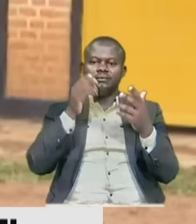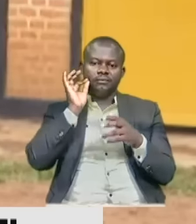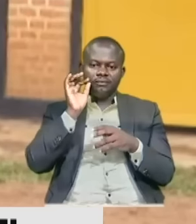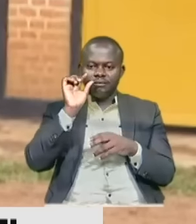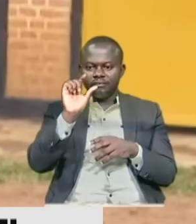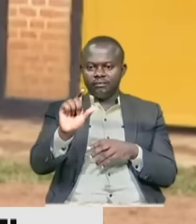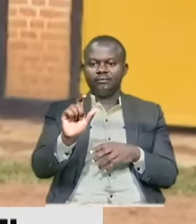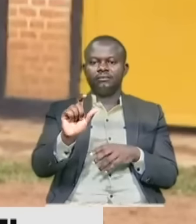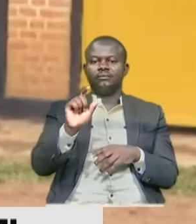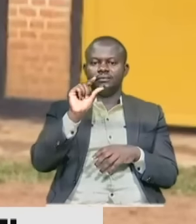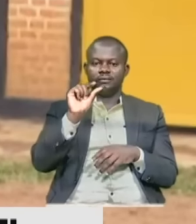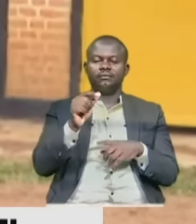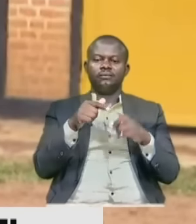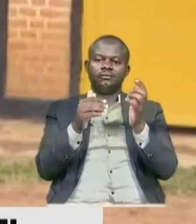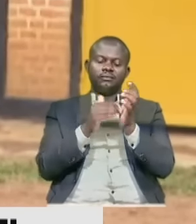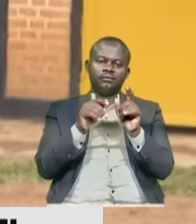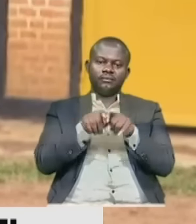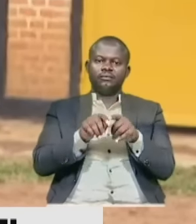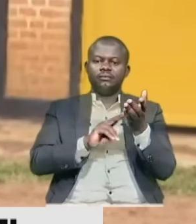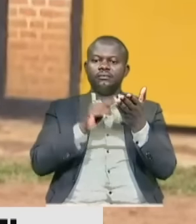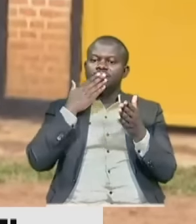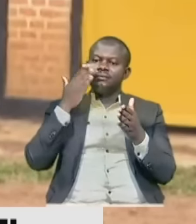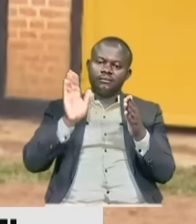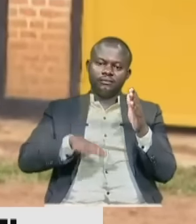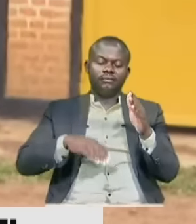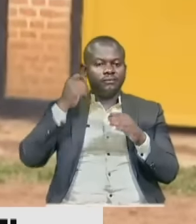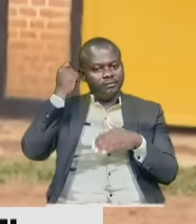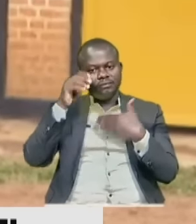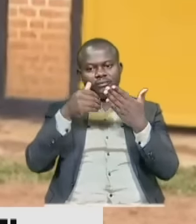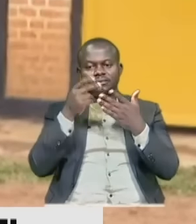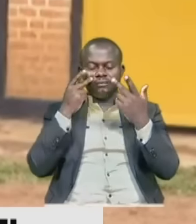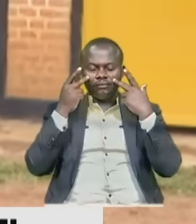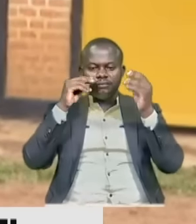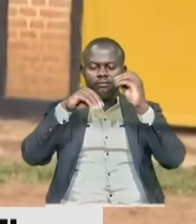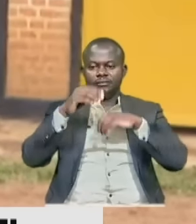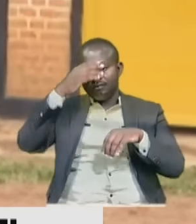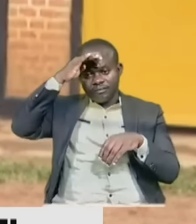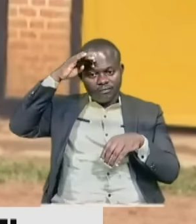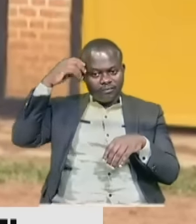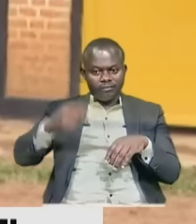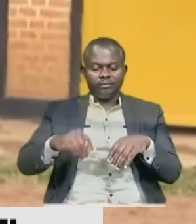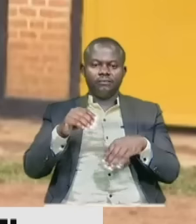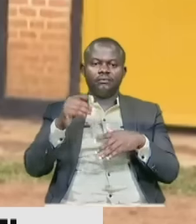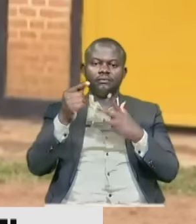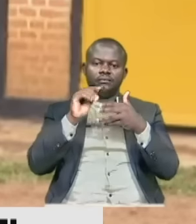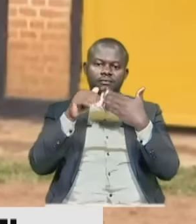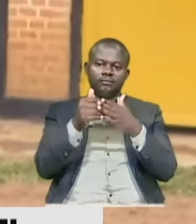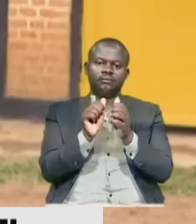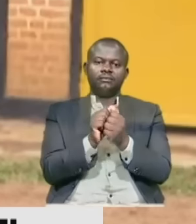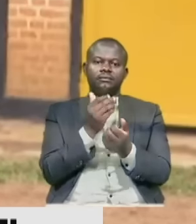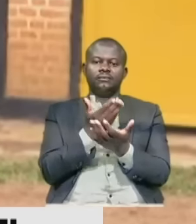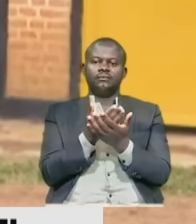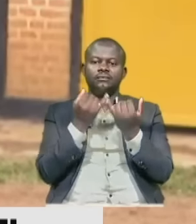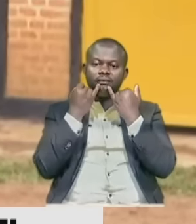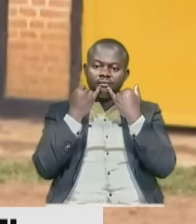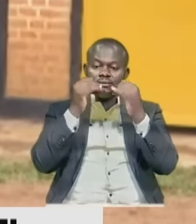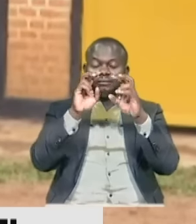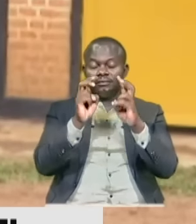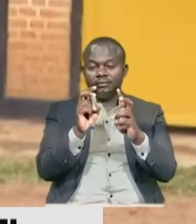nkeya, nayo tukayikoresha nabi, icyo gihe tuzabona umusaruro biragoye. Ibi byose rero najya mbabwire ko mushonje